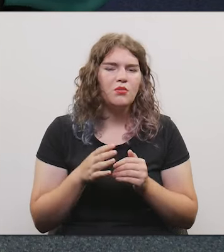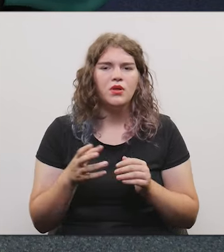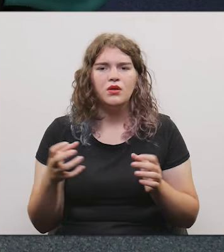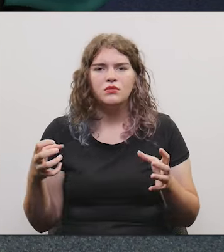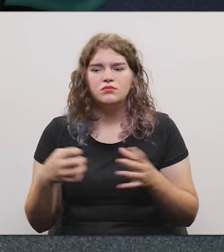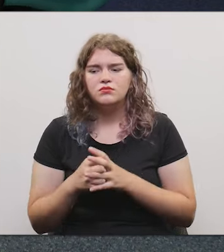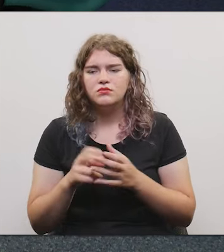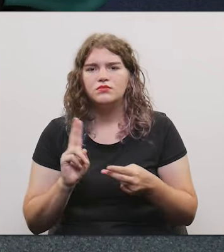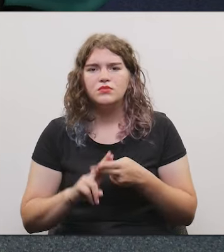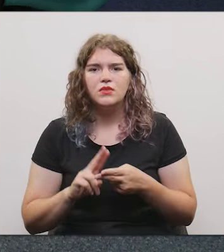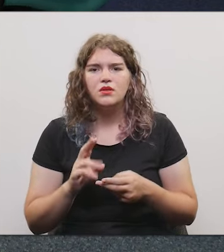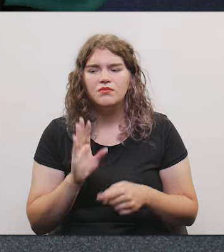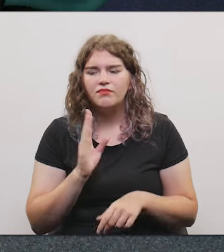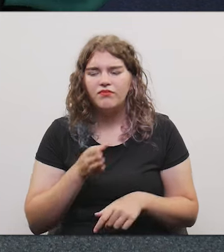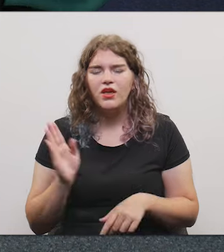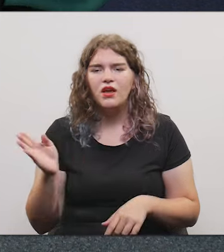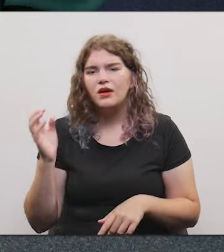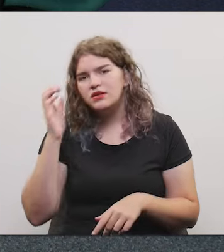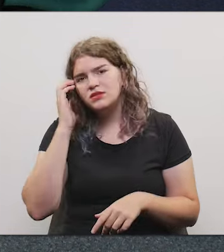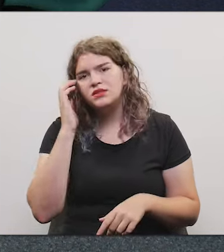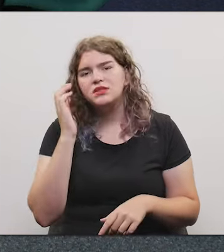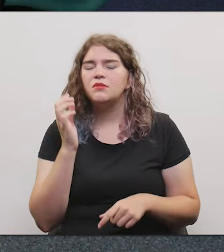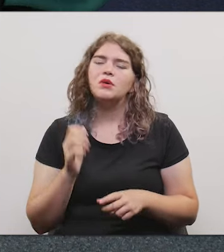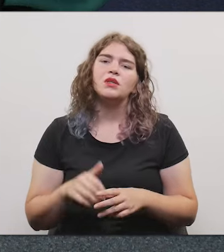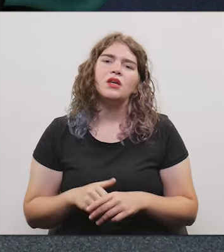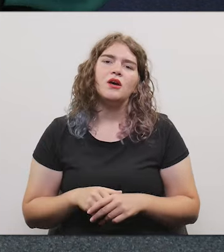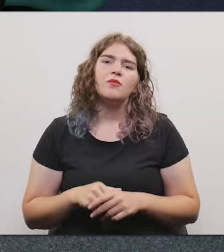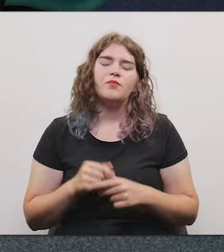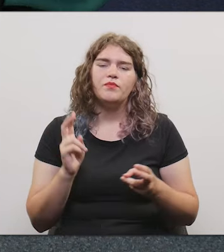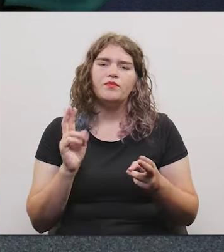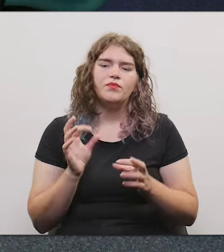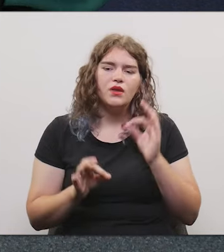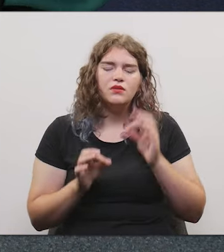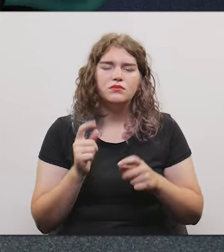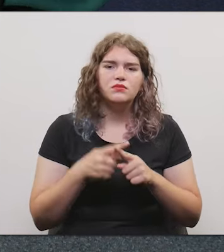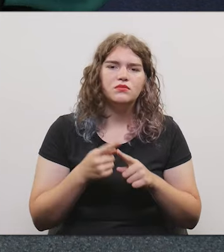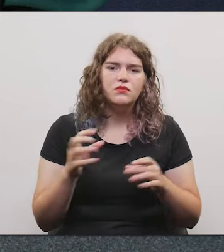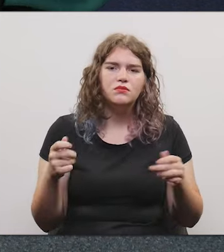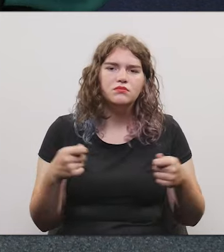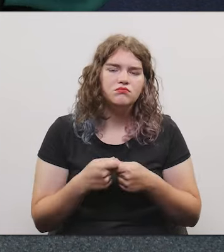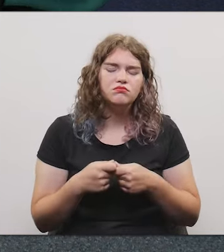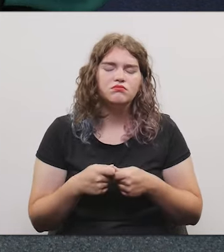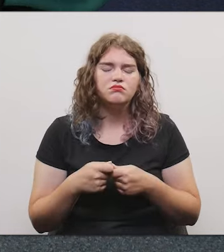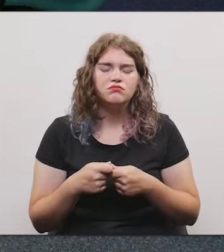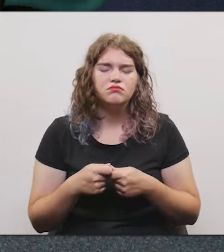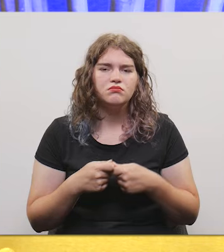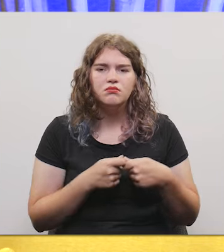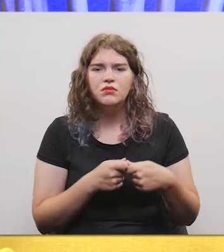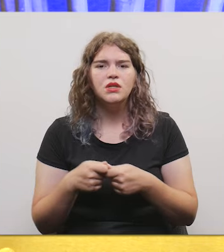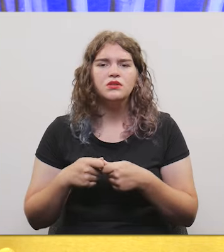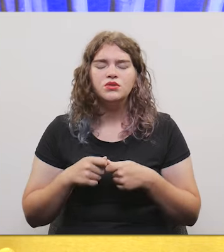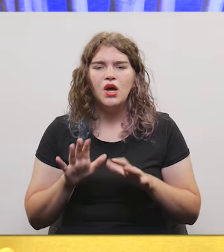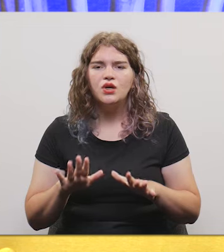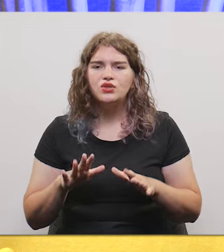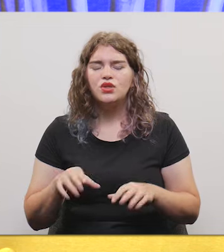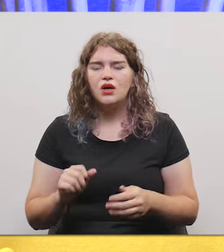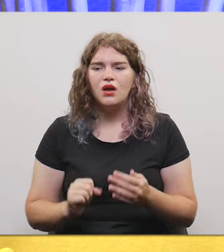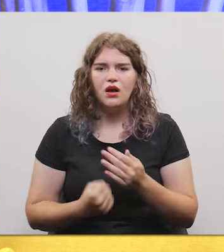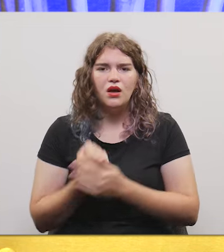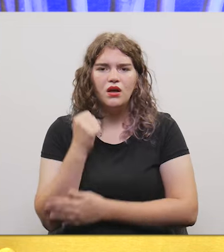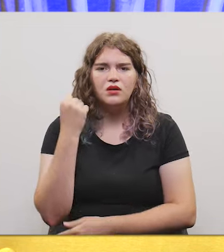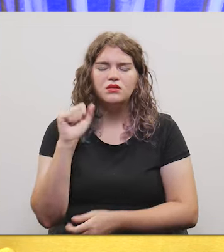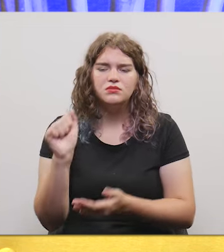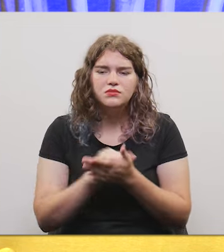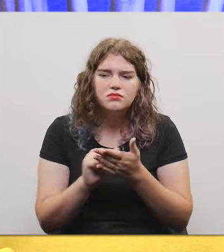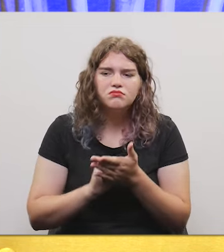apropiate și ne întâlneam în fiecare sâmbătă să studiem și să avem părtășie. Și așa a dus